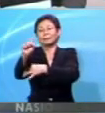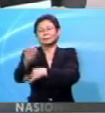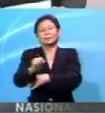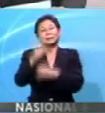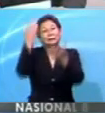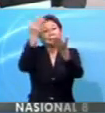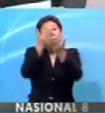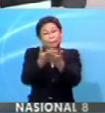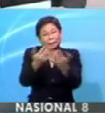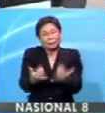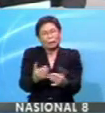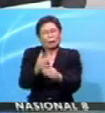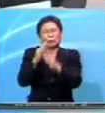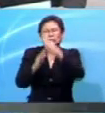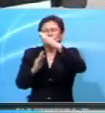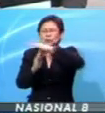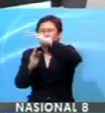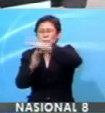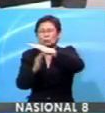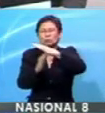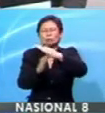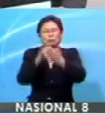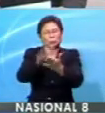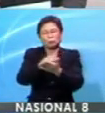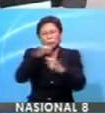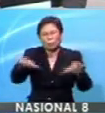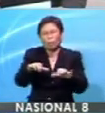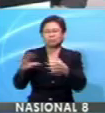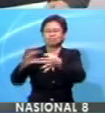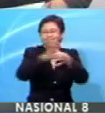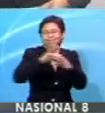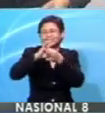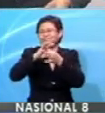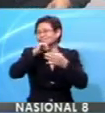kerana setakat Ini usaha memerangi perkara itu tidak dilakukan secara